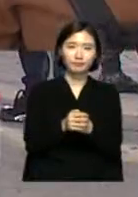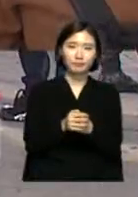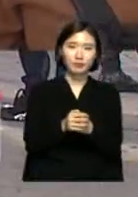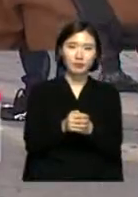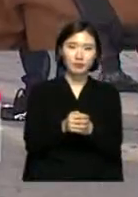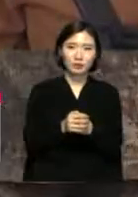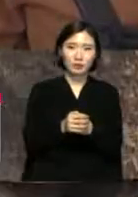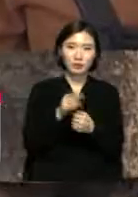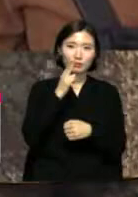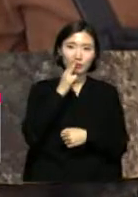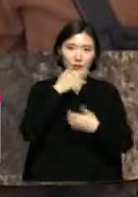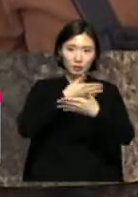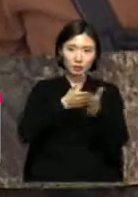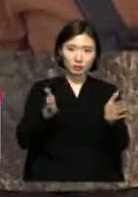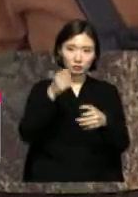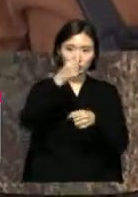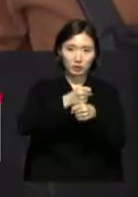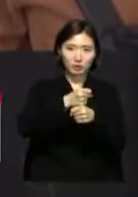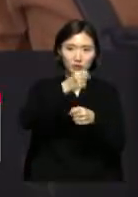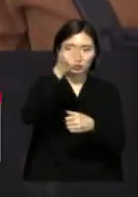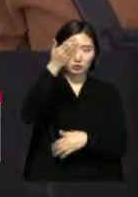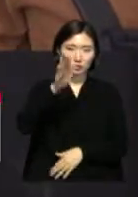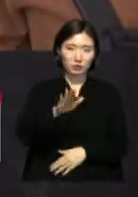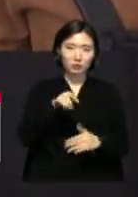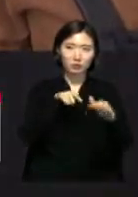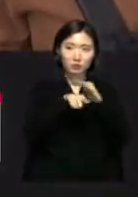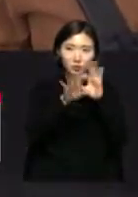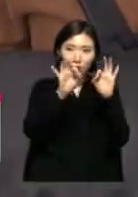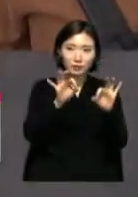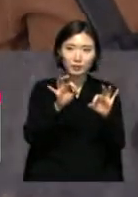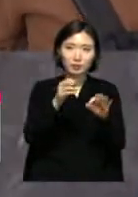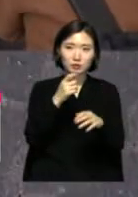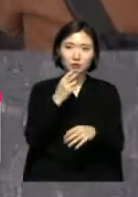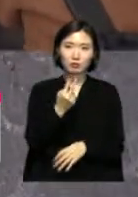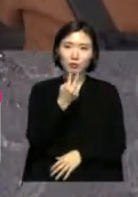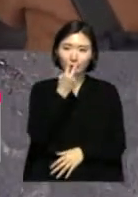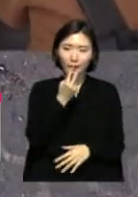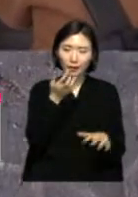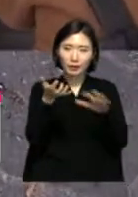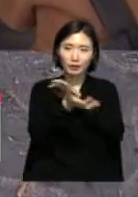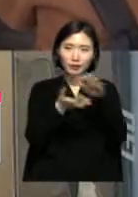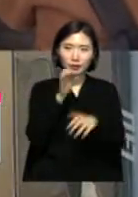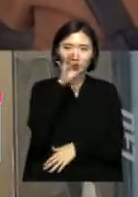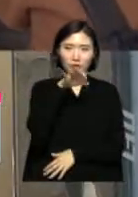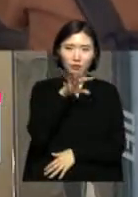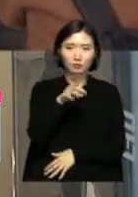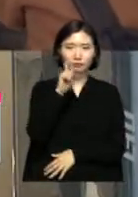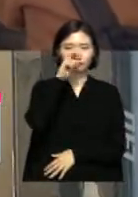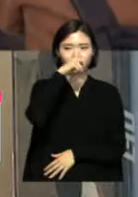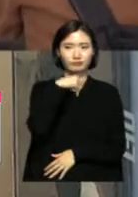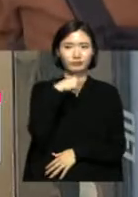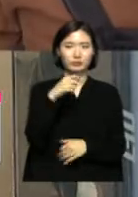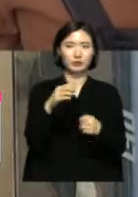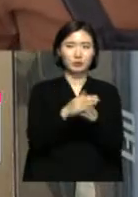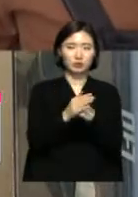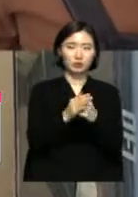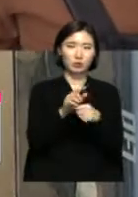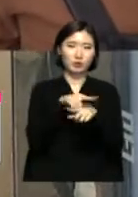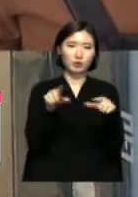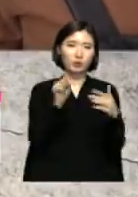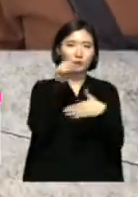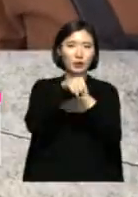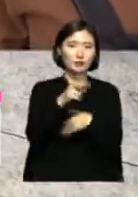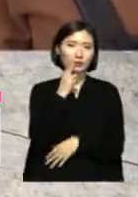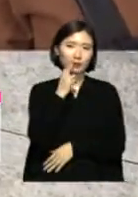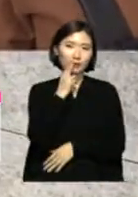부스를 만들어 놨는데 들어가 보면 연기도 잘 안 빠지고 지저분하고 그래서 주로 이제 밖에서 많이